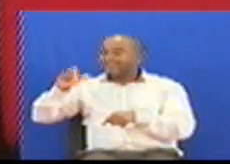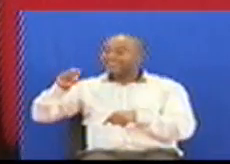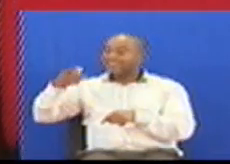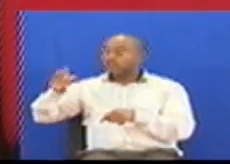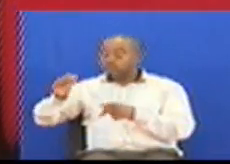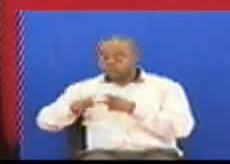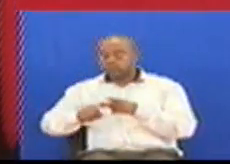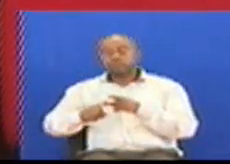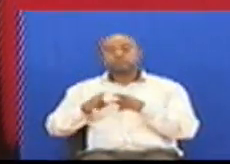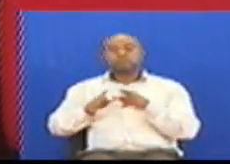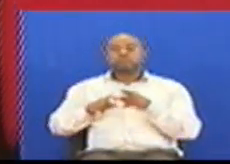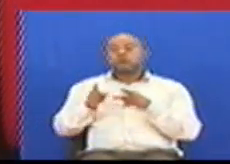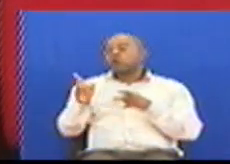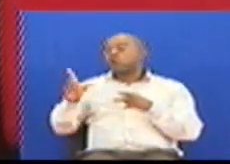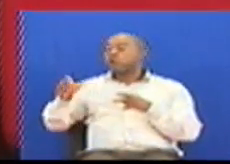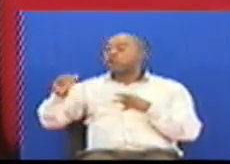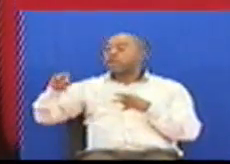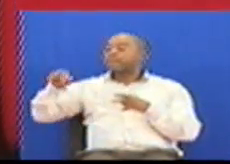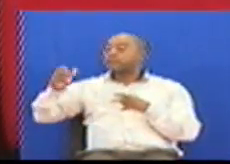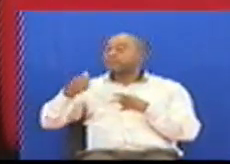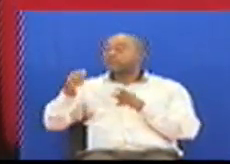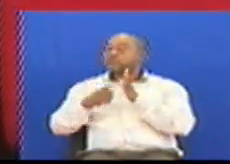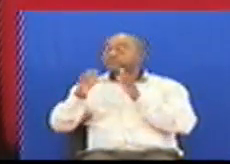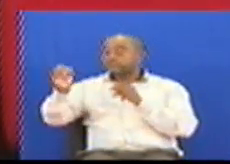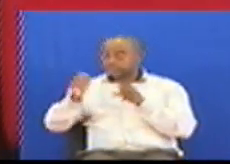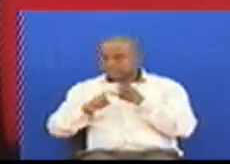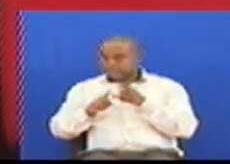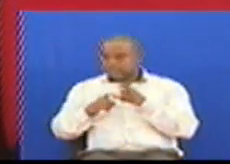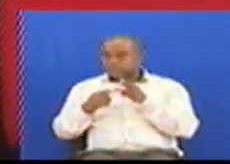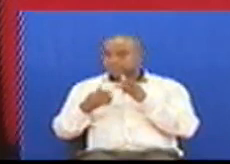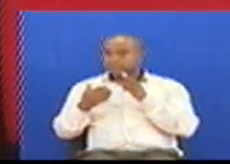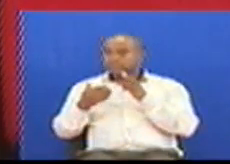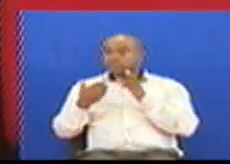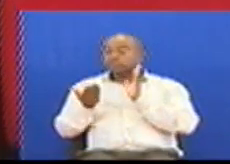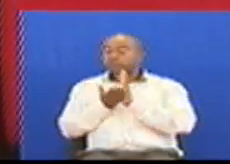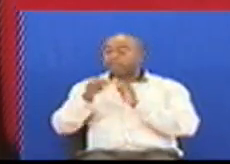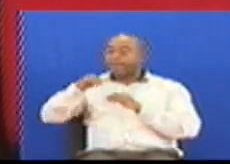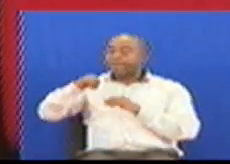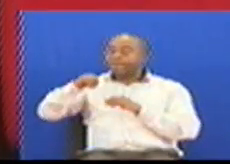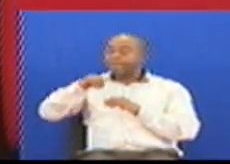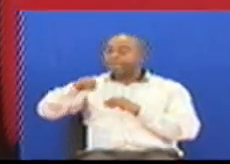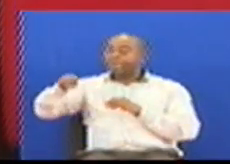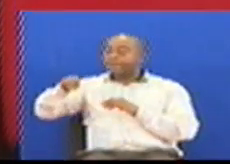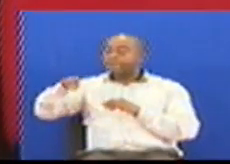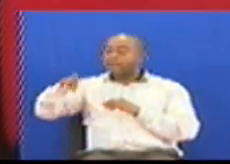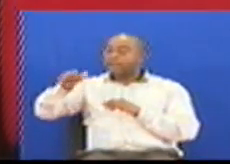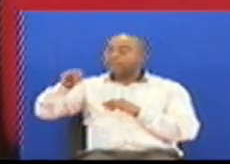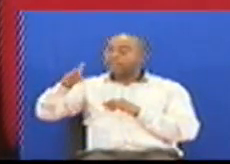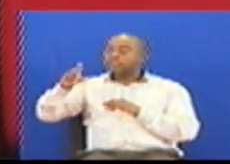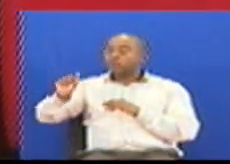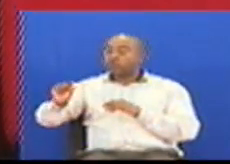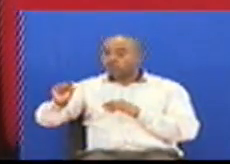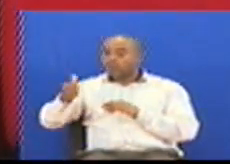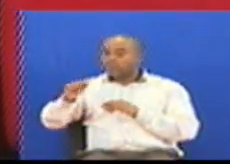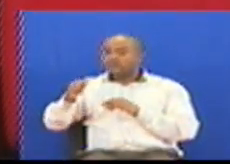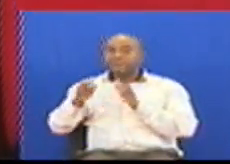milioni 60, Bulamata milioni 60, shule ya Mpanda ndogo shilingi milioni 86, shule ya Kasekese